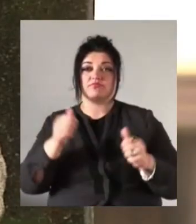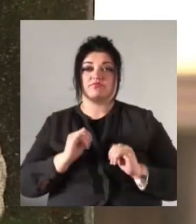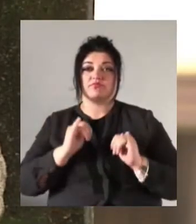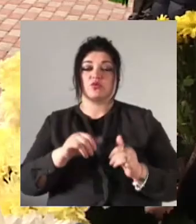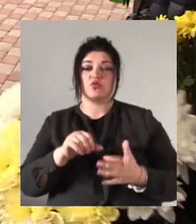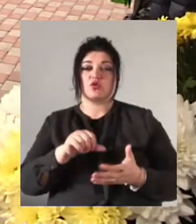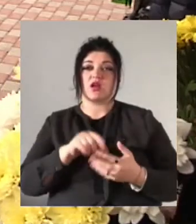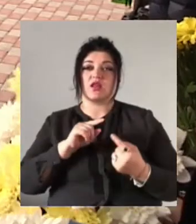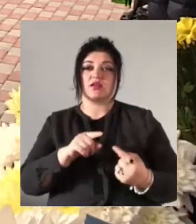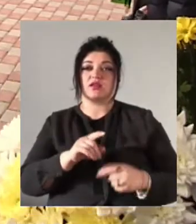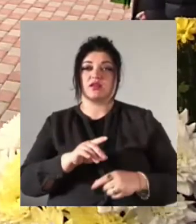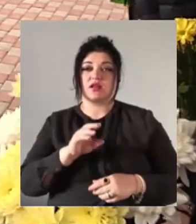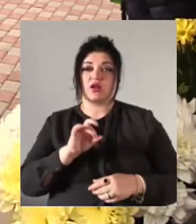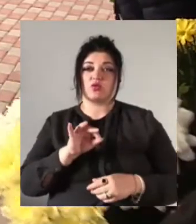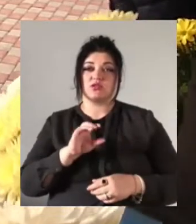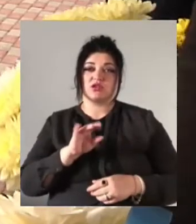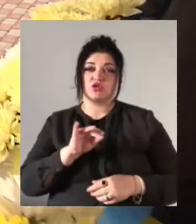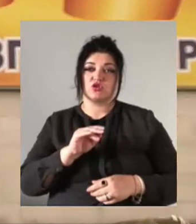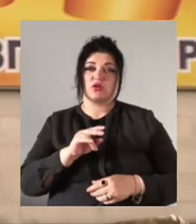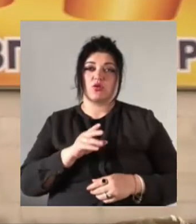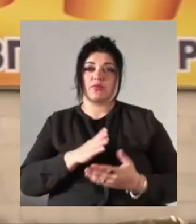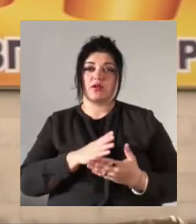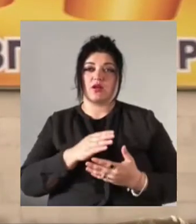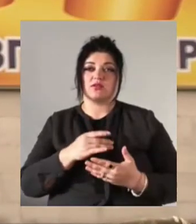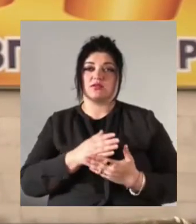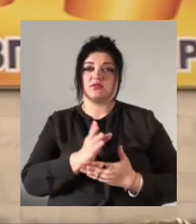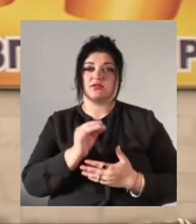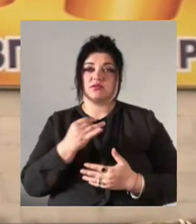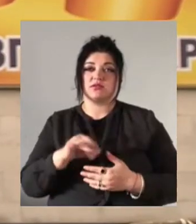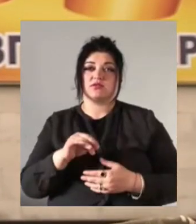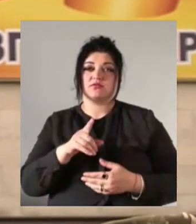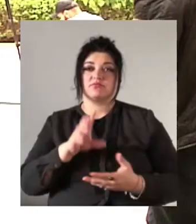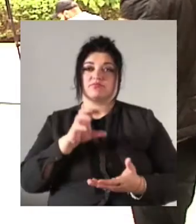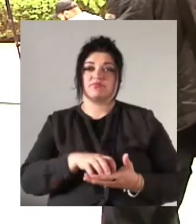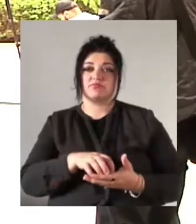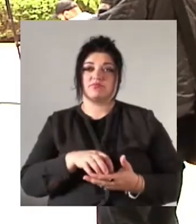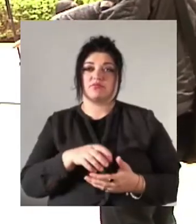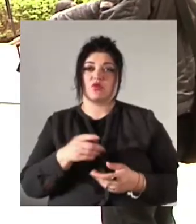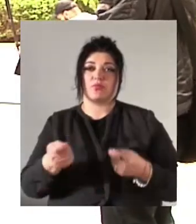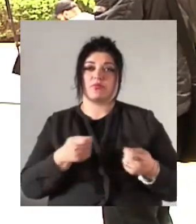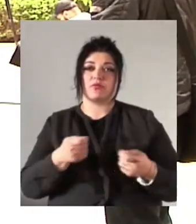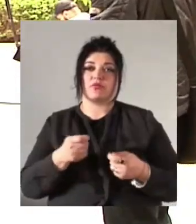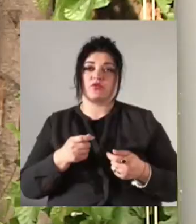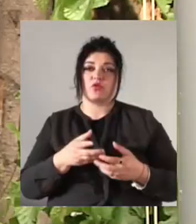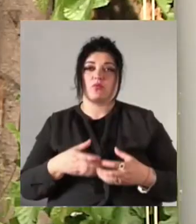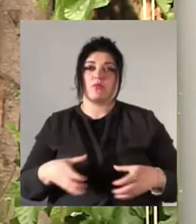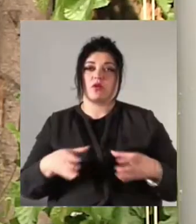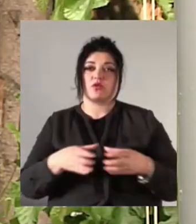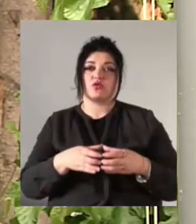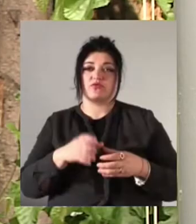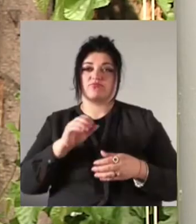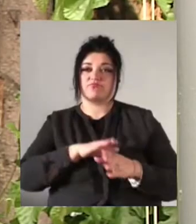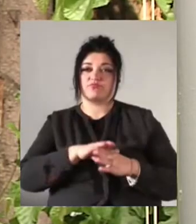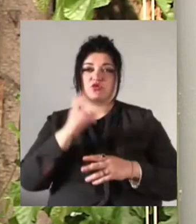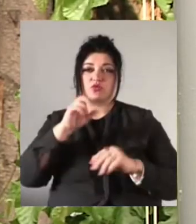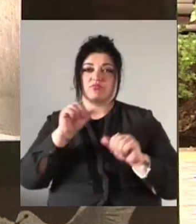антитерористичної операції та операції об'єднаних сил. Він встановлений на території штабу оперативного командування «Південь», виконаний з чорного граніту. Має отвір у